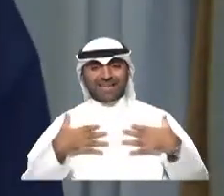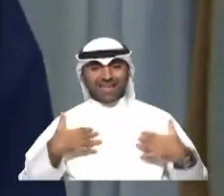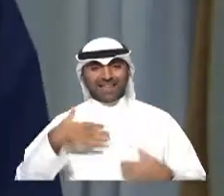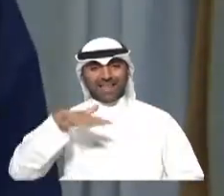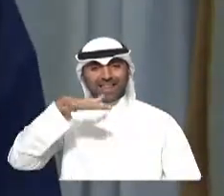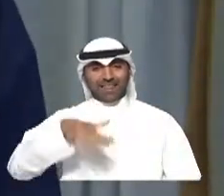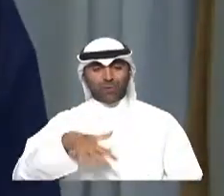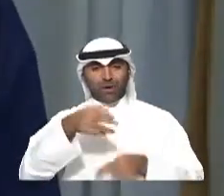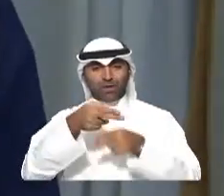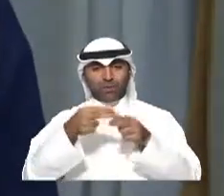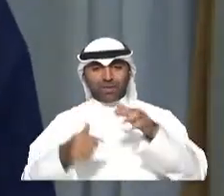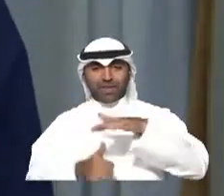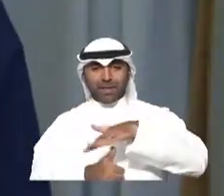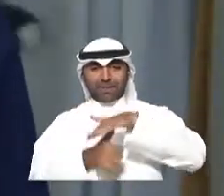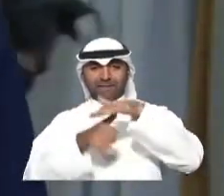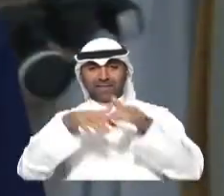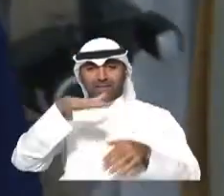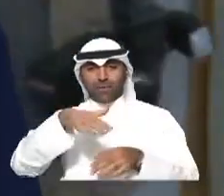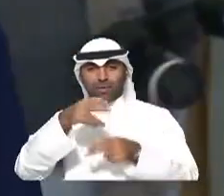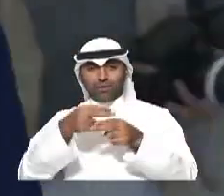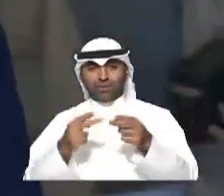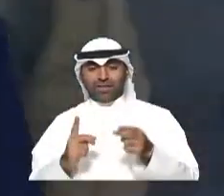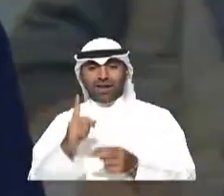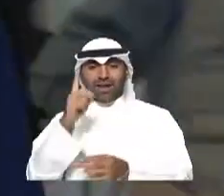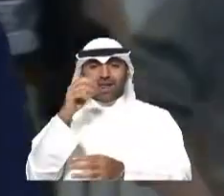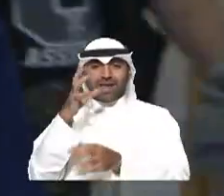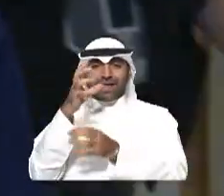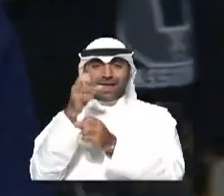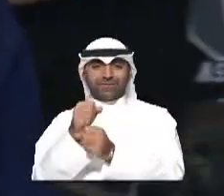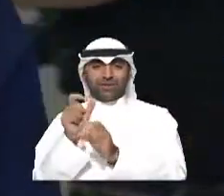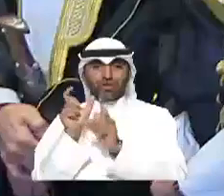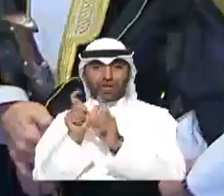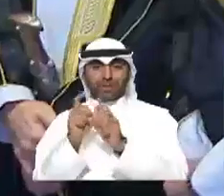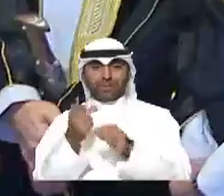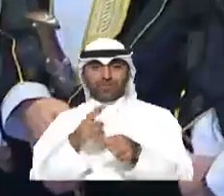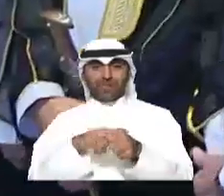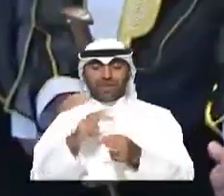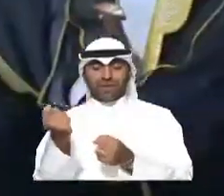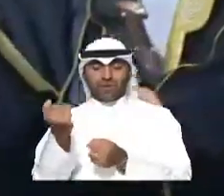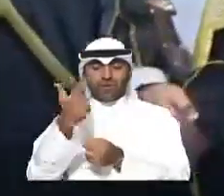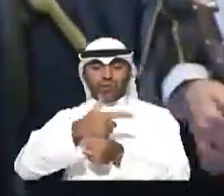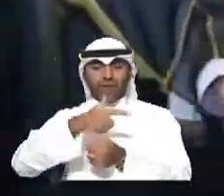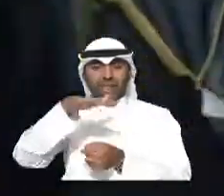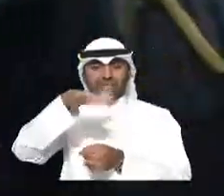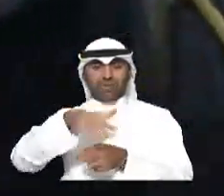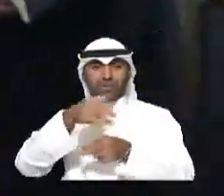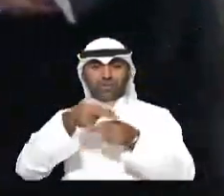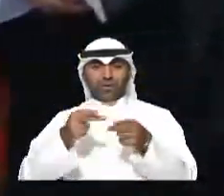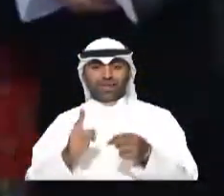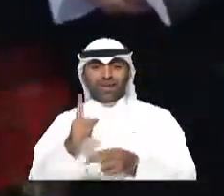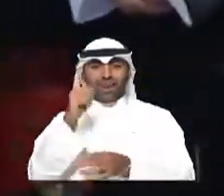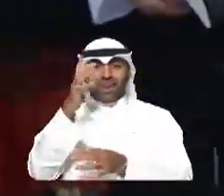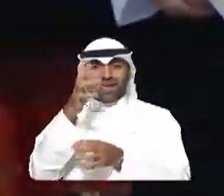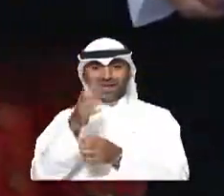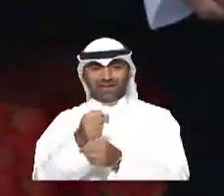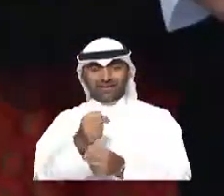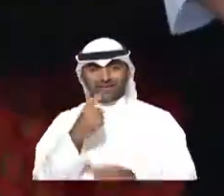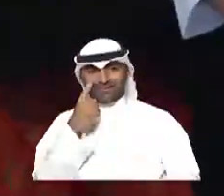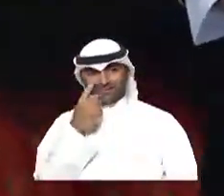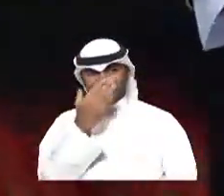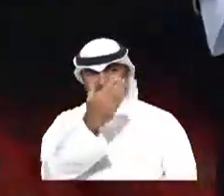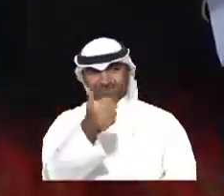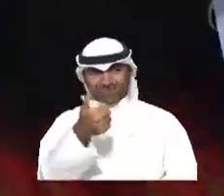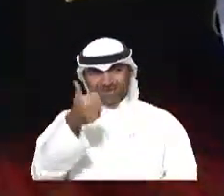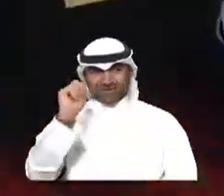الأمير الشيخ نواف الأحمد الجابر الصباح إلى مزيد من التطور والنماء. أقيم الاحتفال بحضور وزير